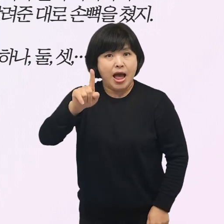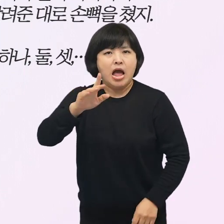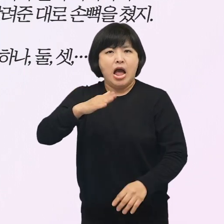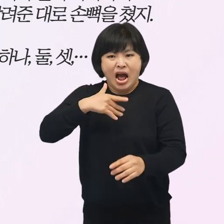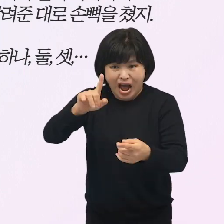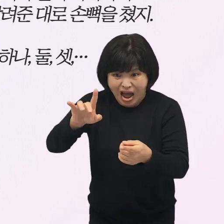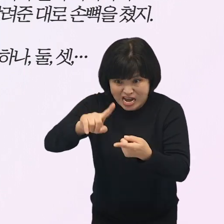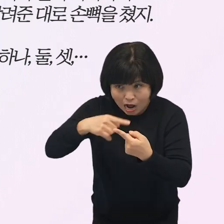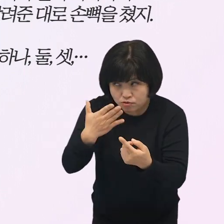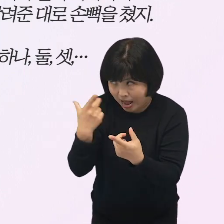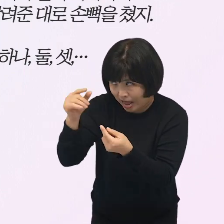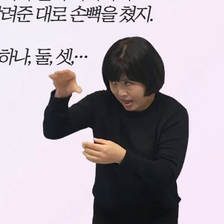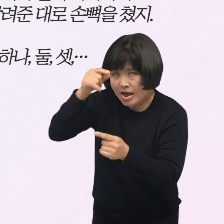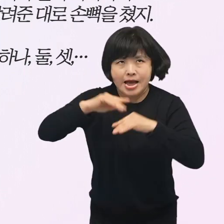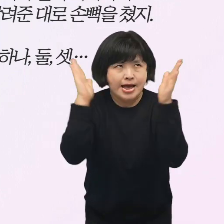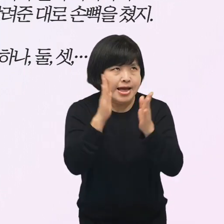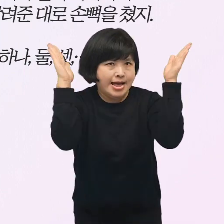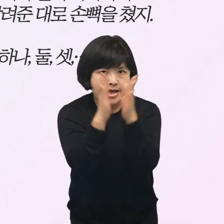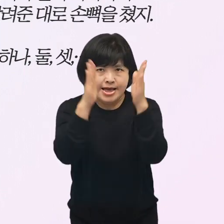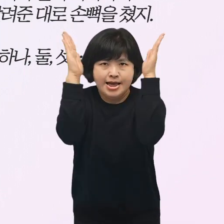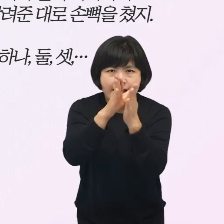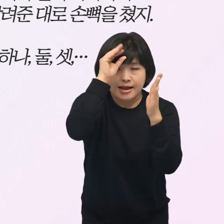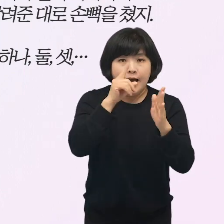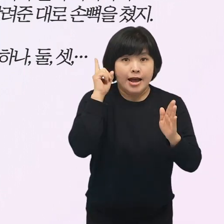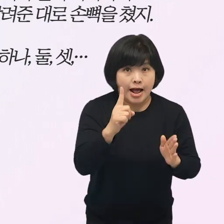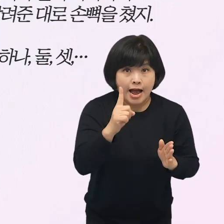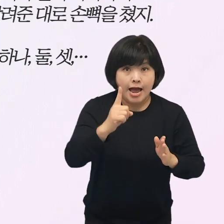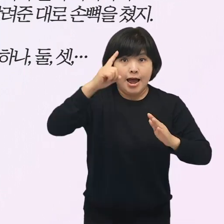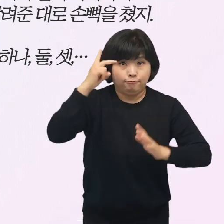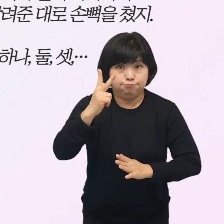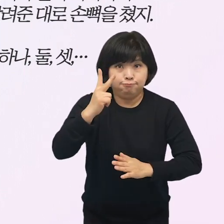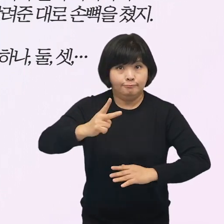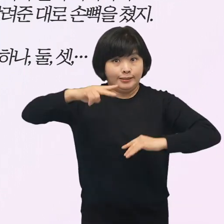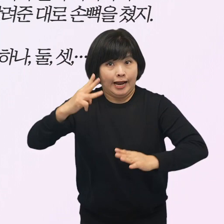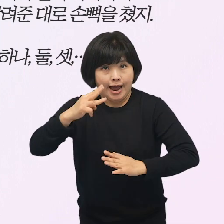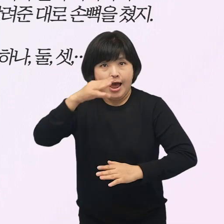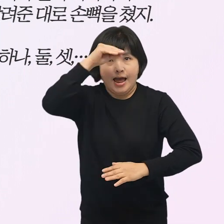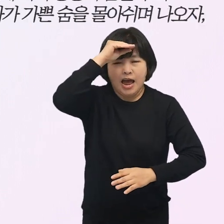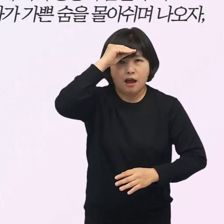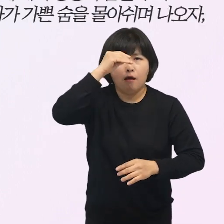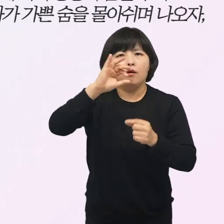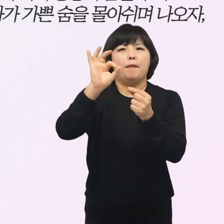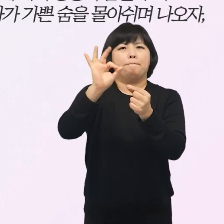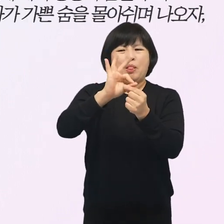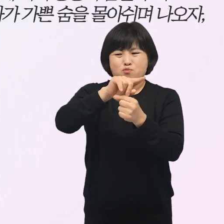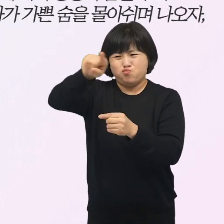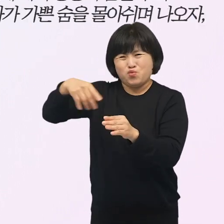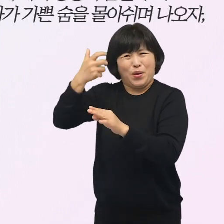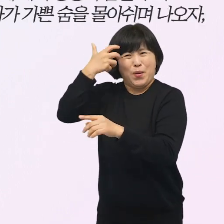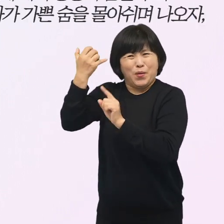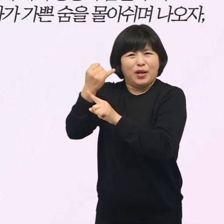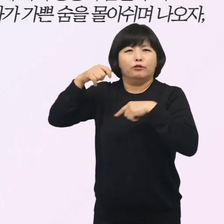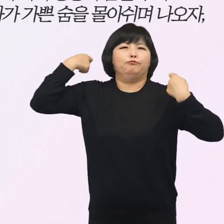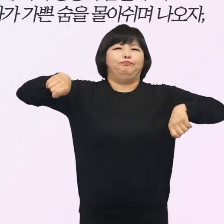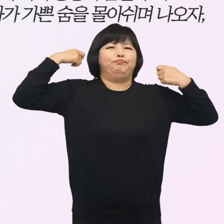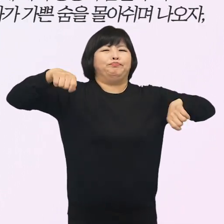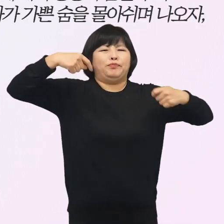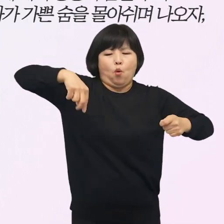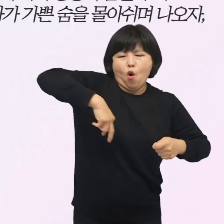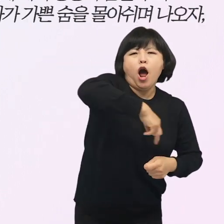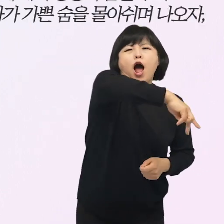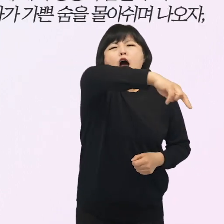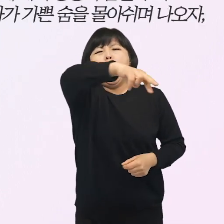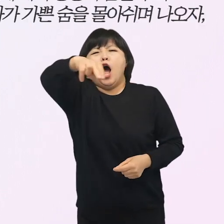쿤바가 알려준 대로 손뼉을 쳤지. 하나, 둘, 셋, 그리고 10번째 처녀정령이 춤을